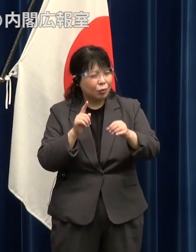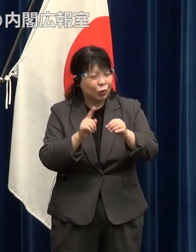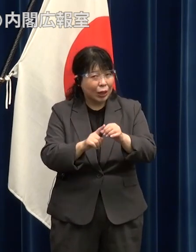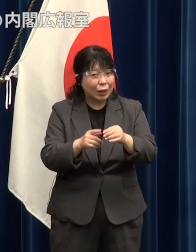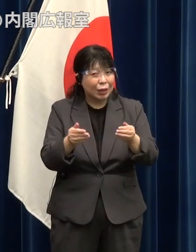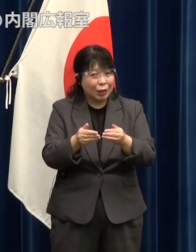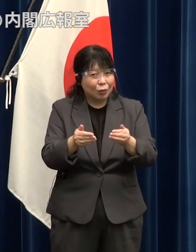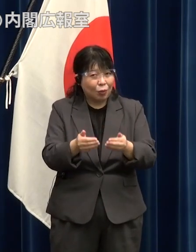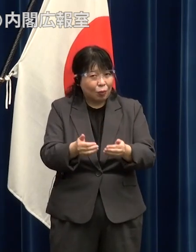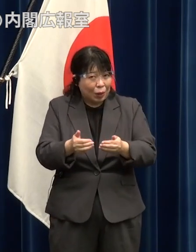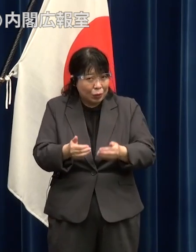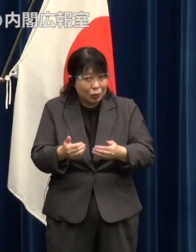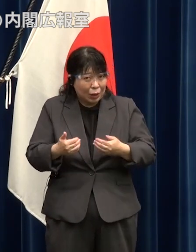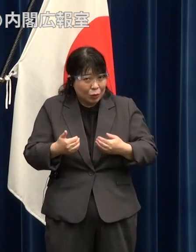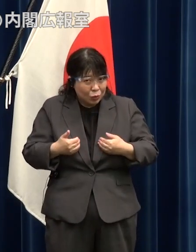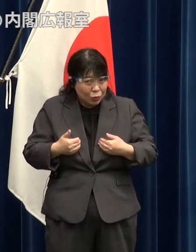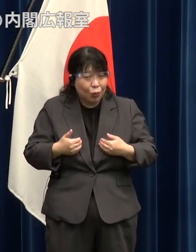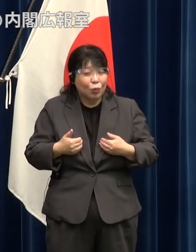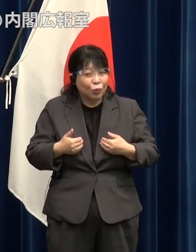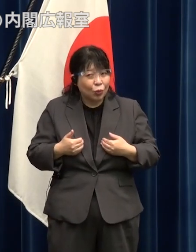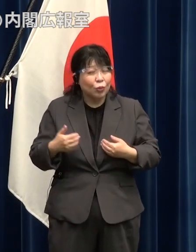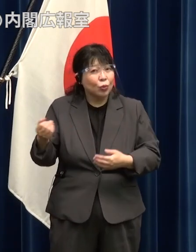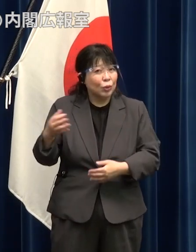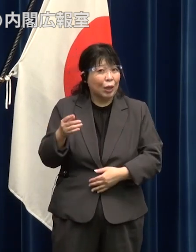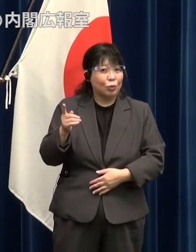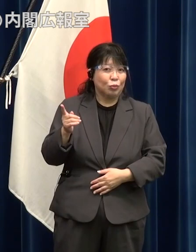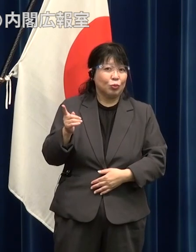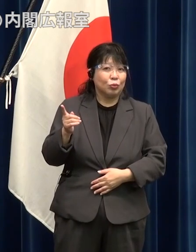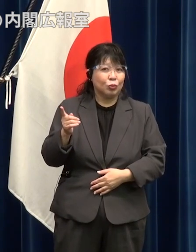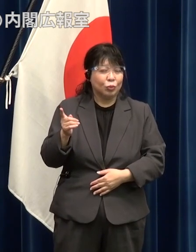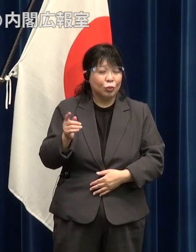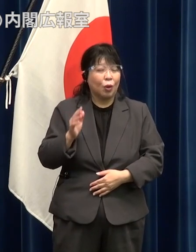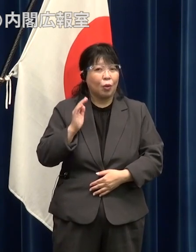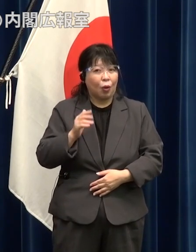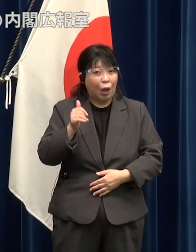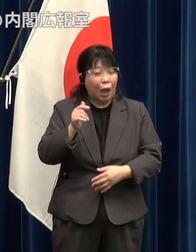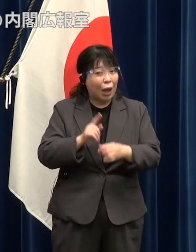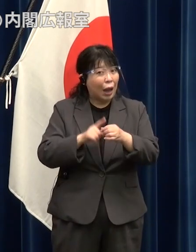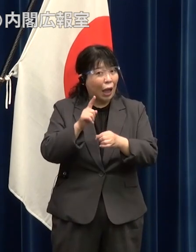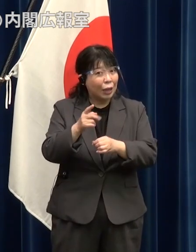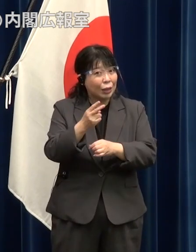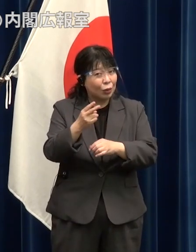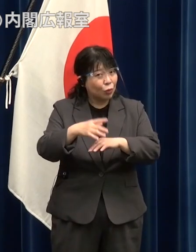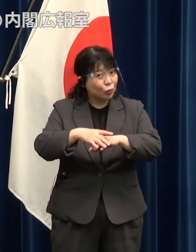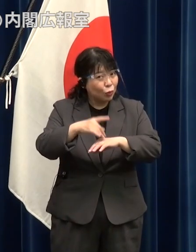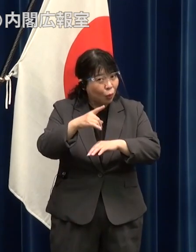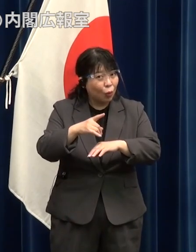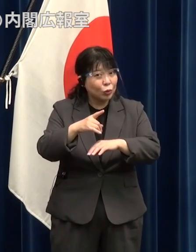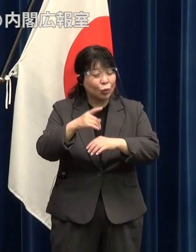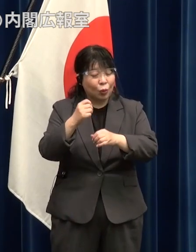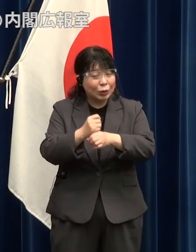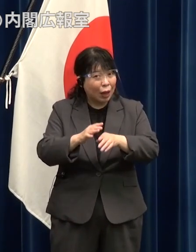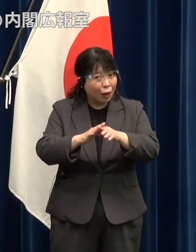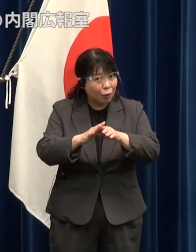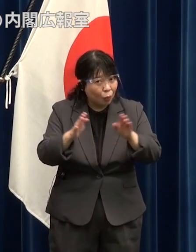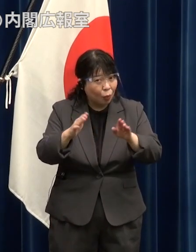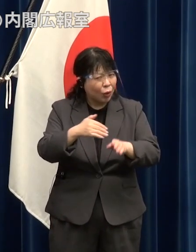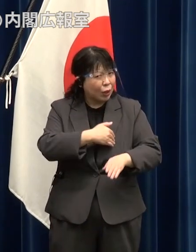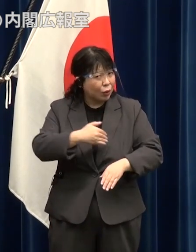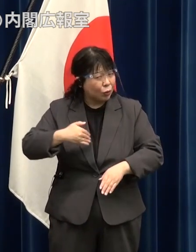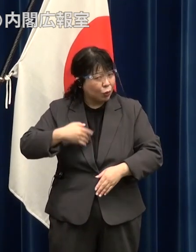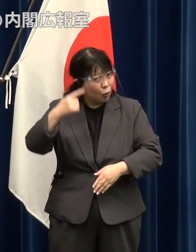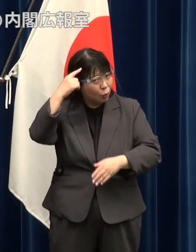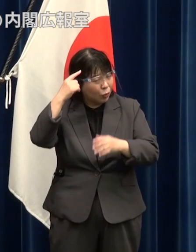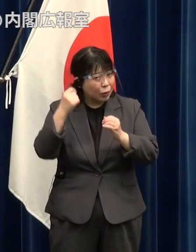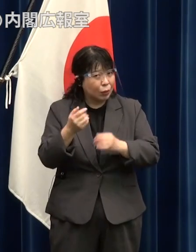。総理は現状で来年度当初の着工は可能とお考えでしょうか。もし難しいとお考